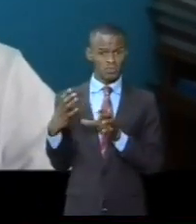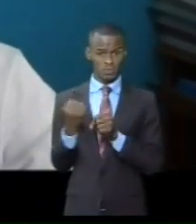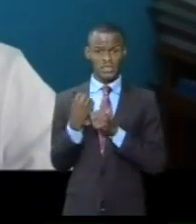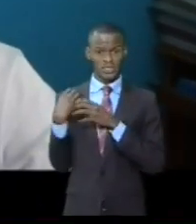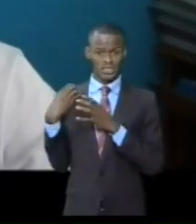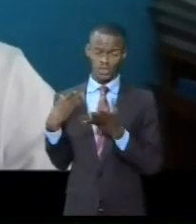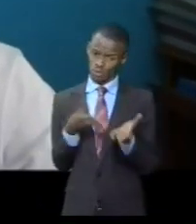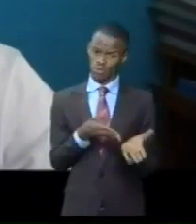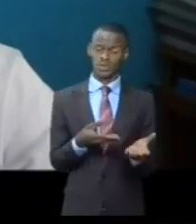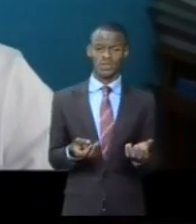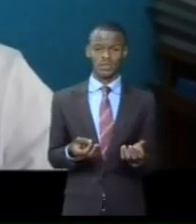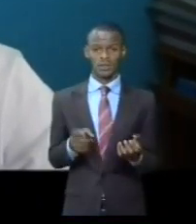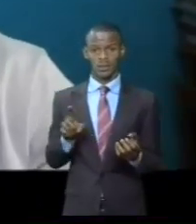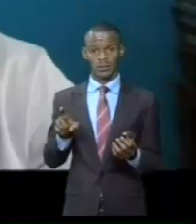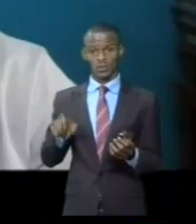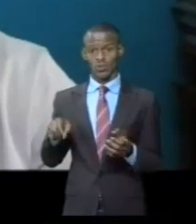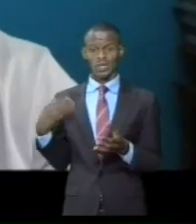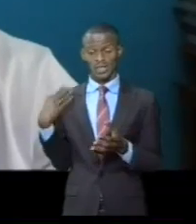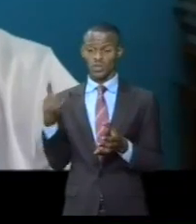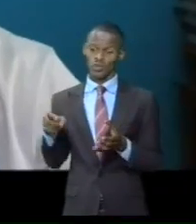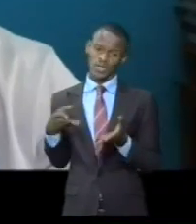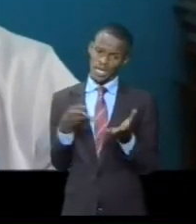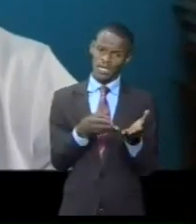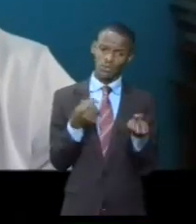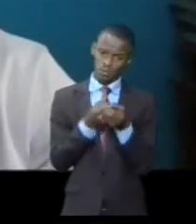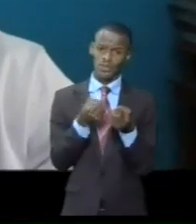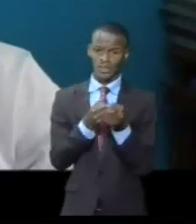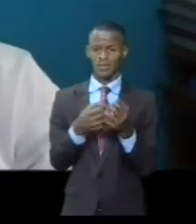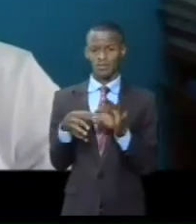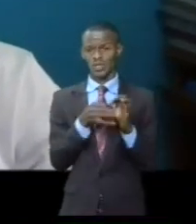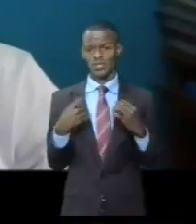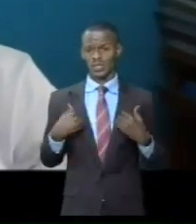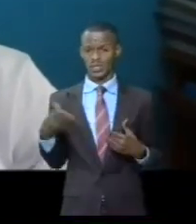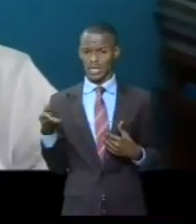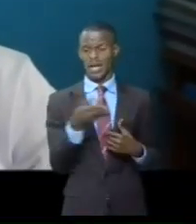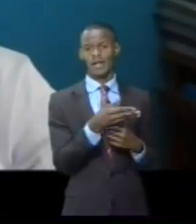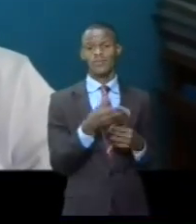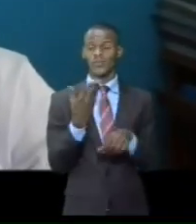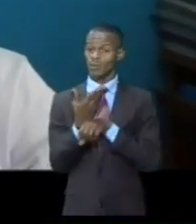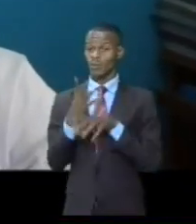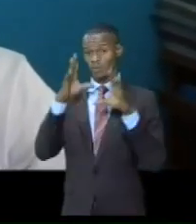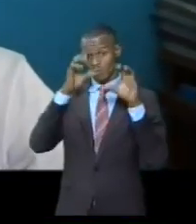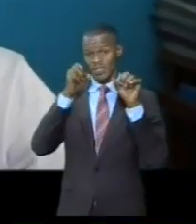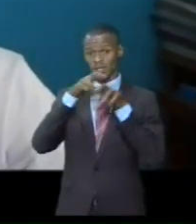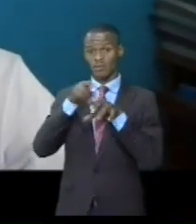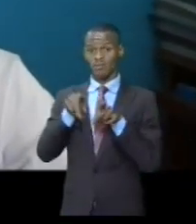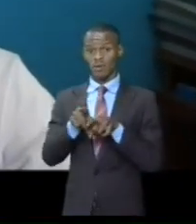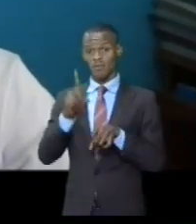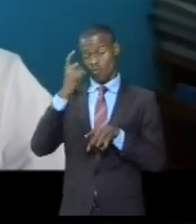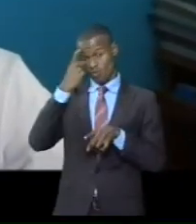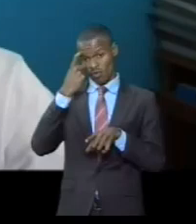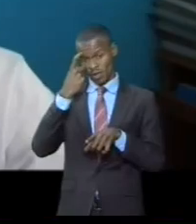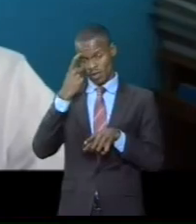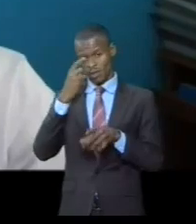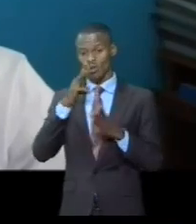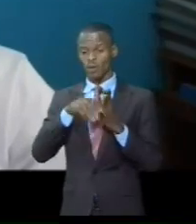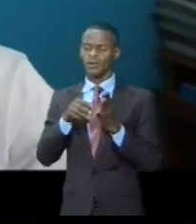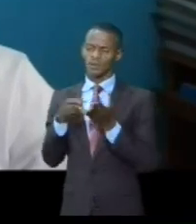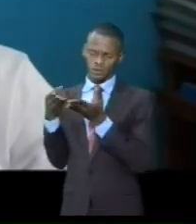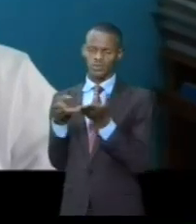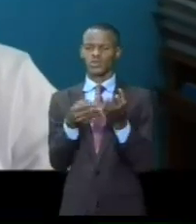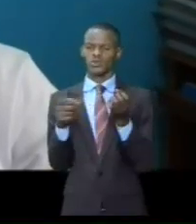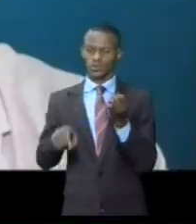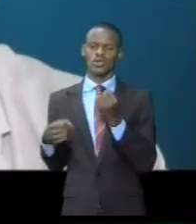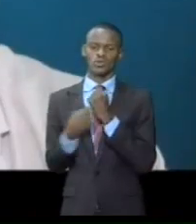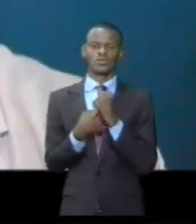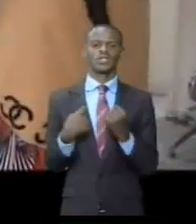ces mutuelles qui existent déjà? Et là, nous lançons un appel vibrant au président de la République, au gouvernement, de pouvoir nous soutenir dans